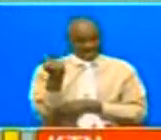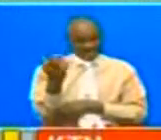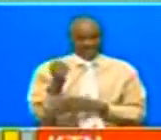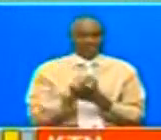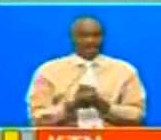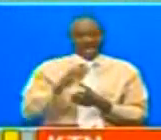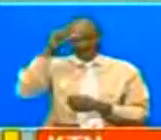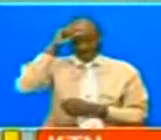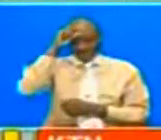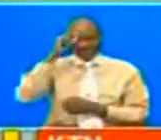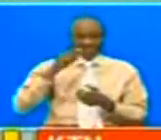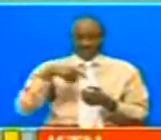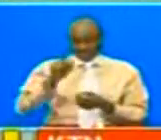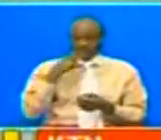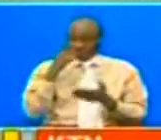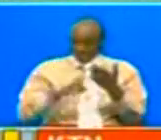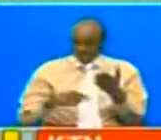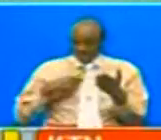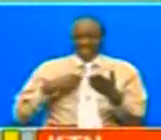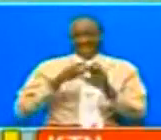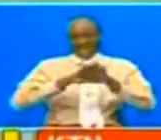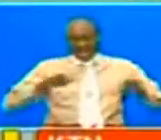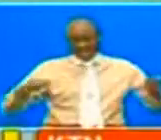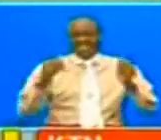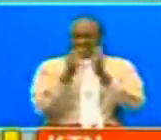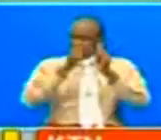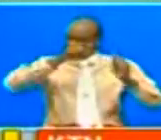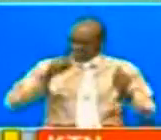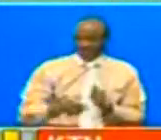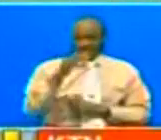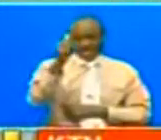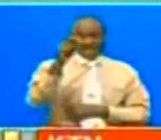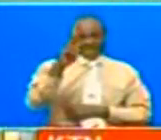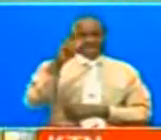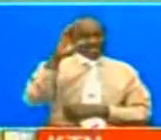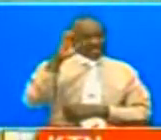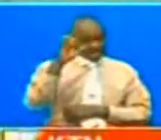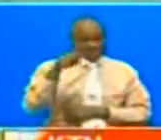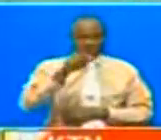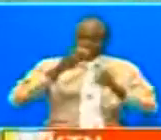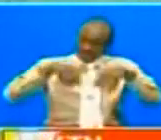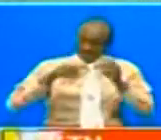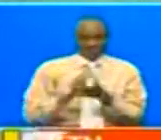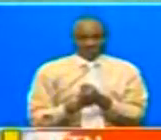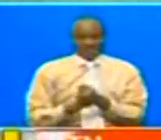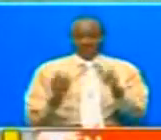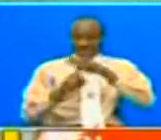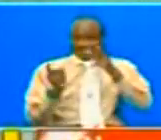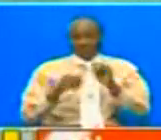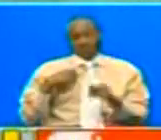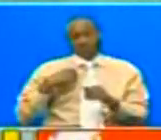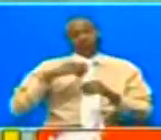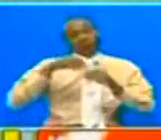Serikali imewatengea ardhi ya ukubwa ekari 10,000 ambayo itakayotumika kwa shughuli za kilimo. Waziri wa Kilimo Felix